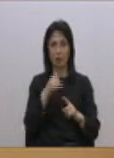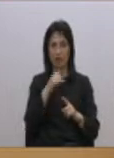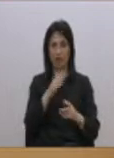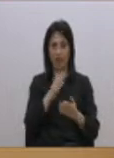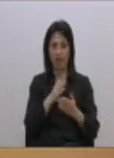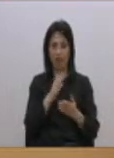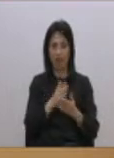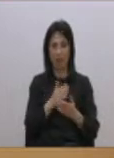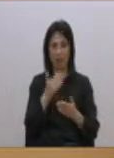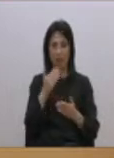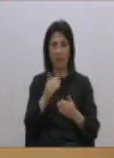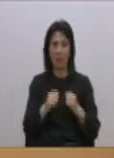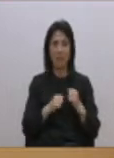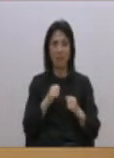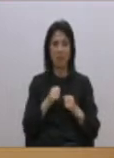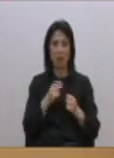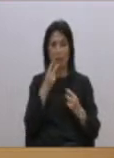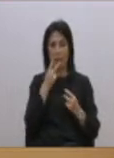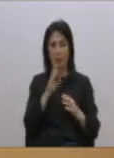mi-o hedeva, tu enim ți-l obisa.